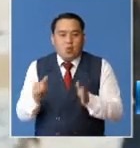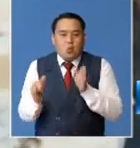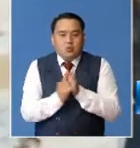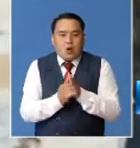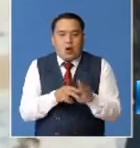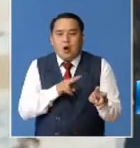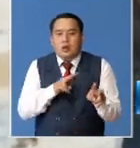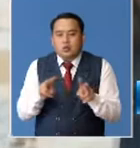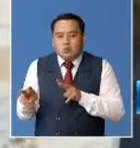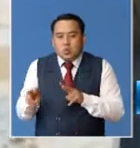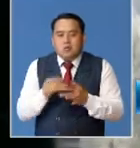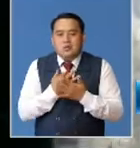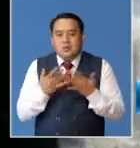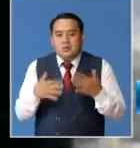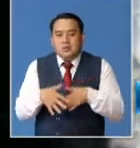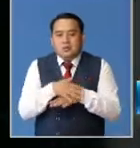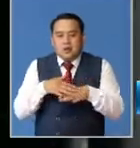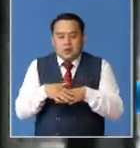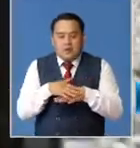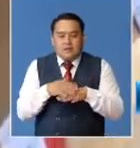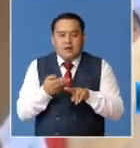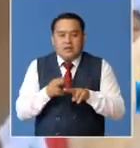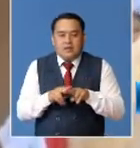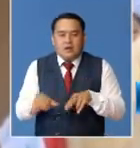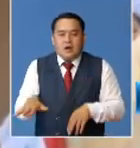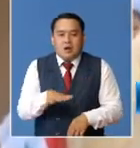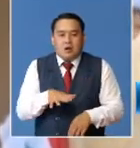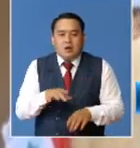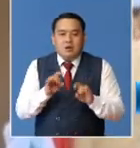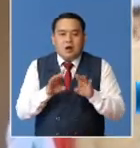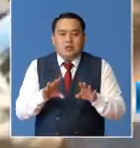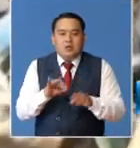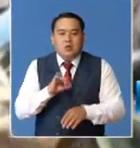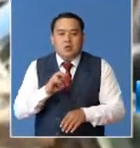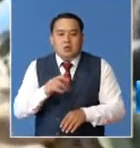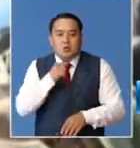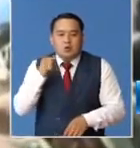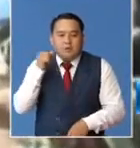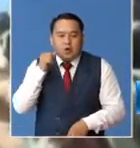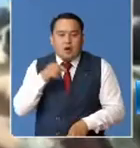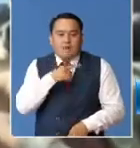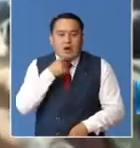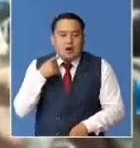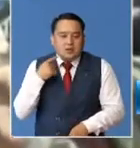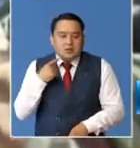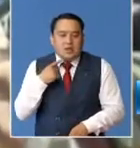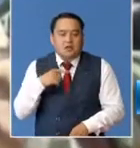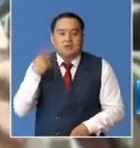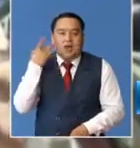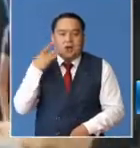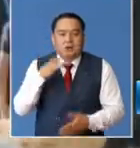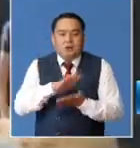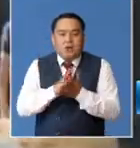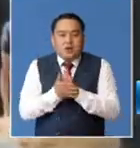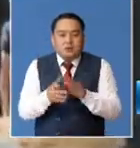полный контроль над несколькими населенными пунктами в этой провинции. Отметим, в июле прошлого года Россия и Иордания и США